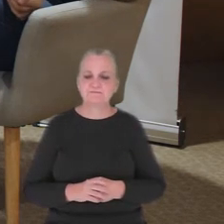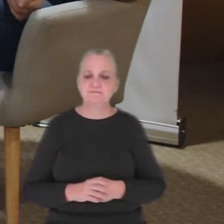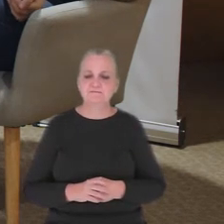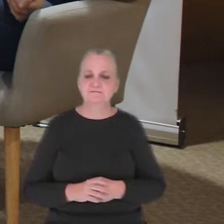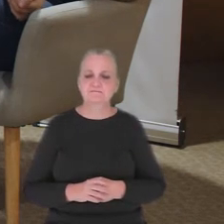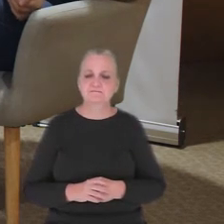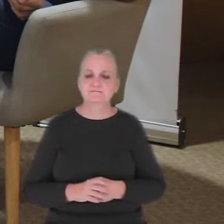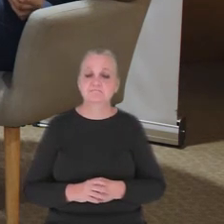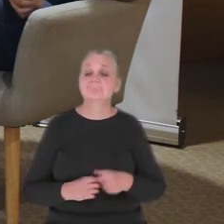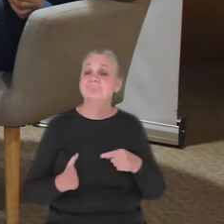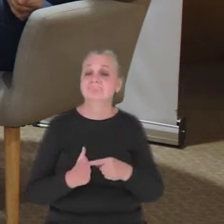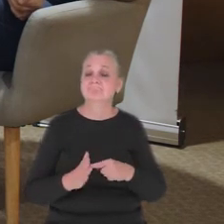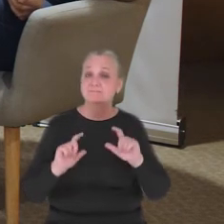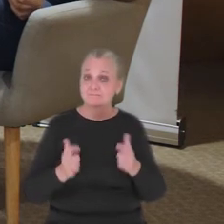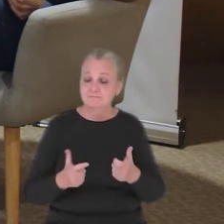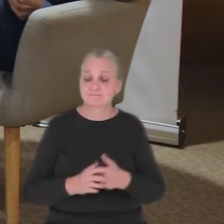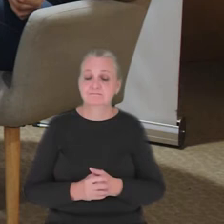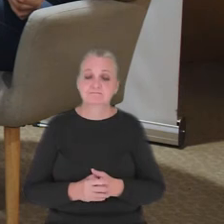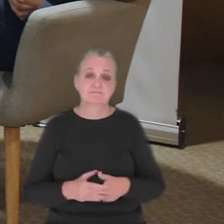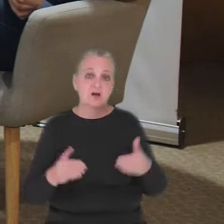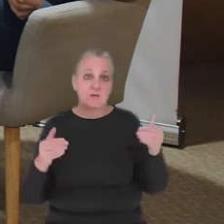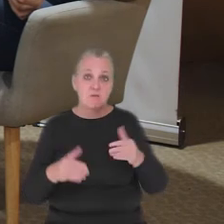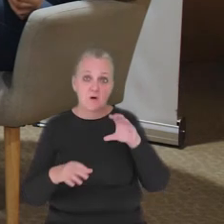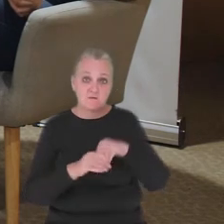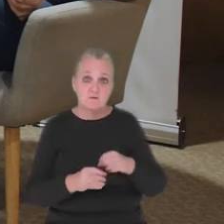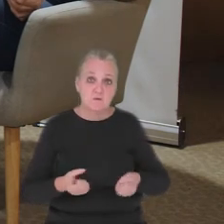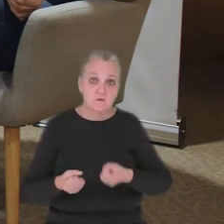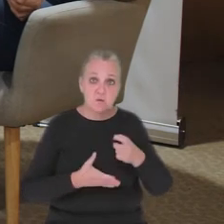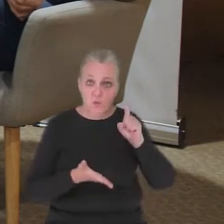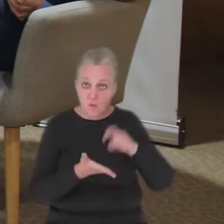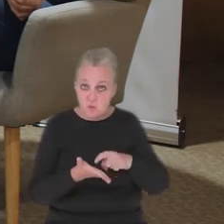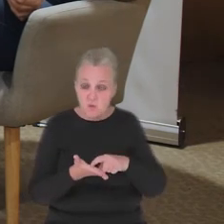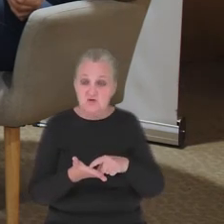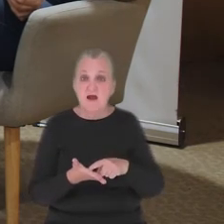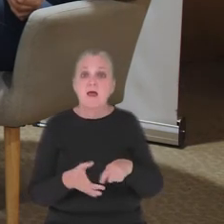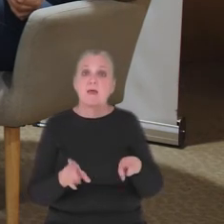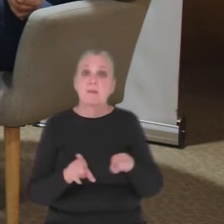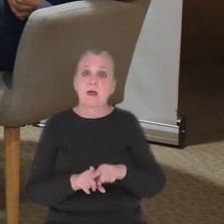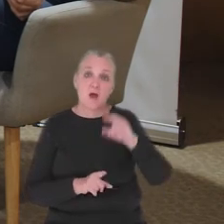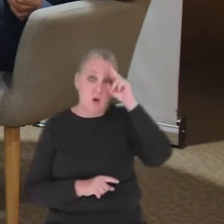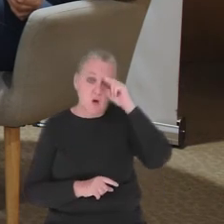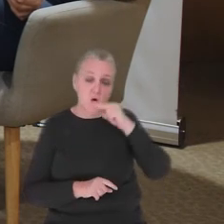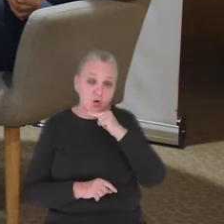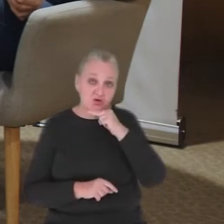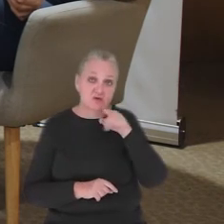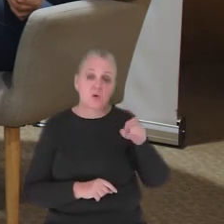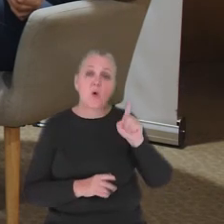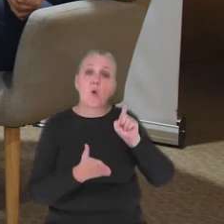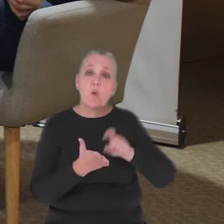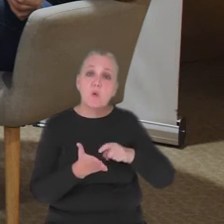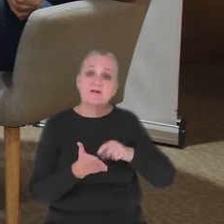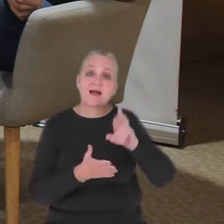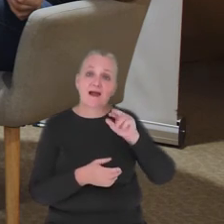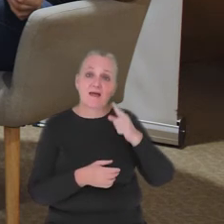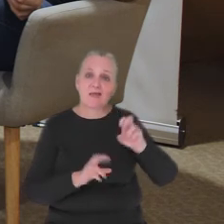Bo przecież może oprócz twórców z kurczaków i ojców kurczaka Radka, nie do końca o to